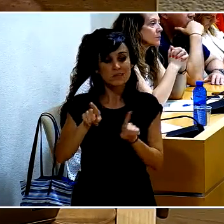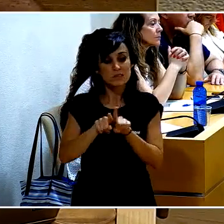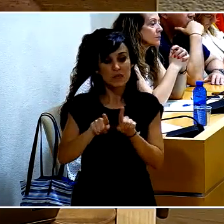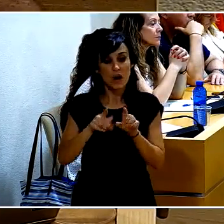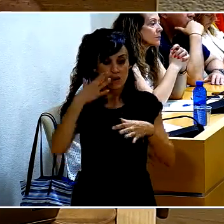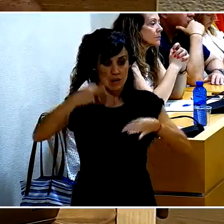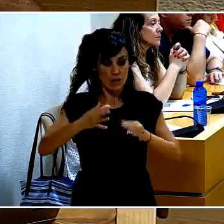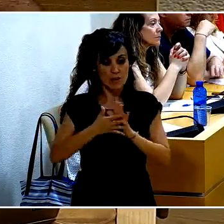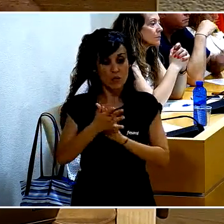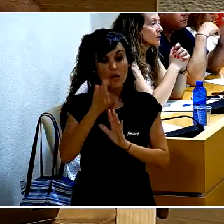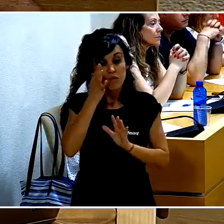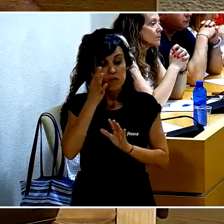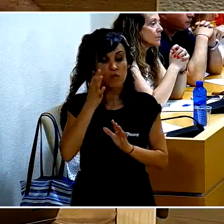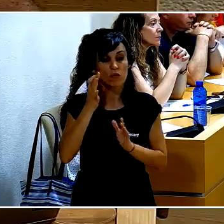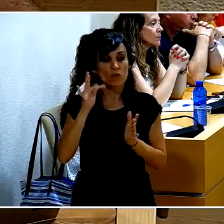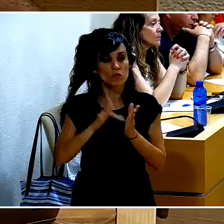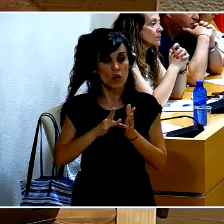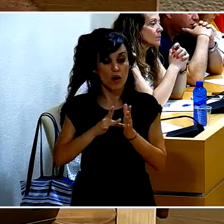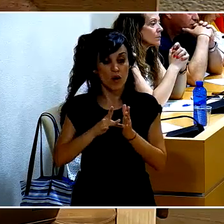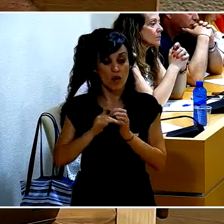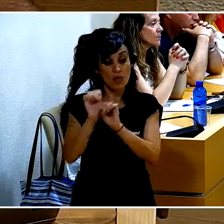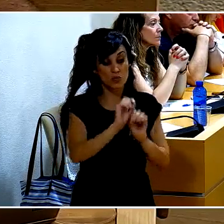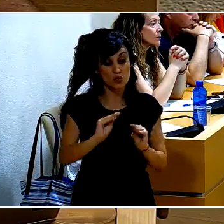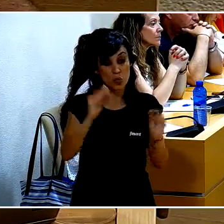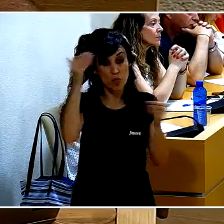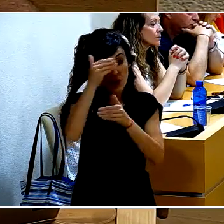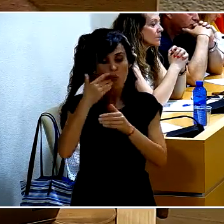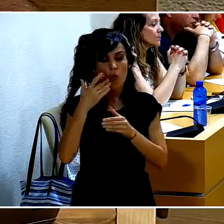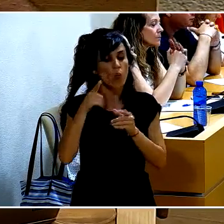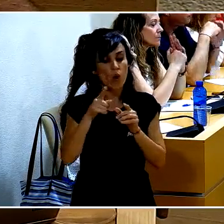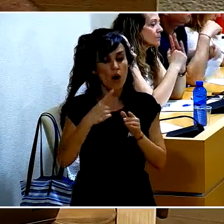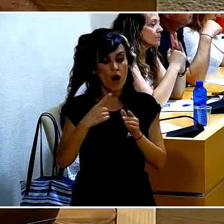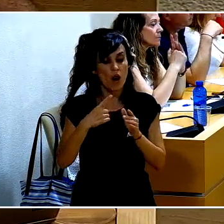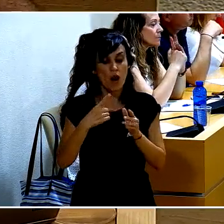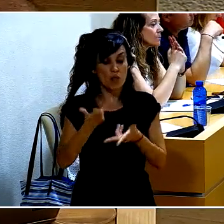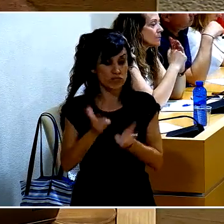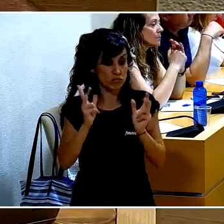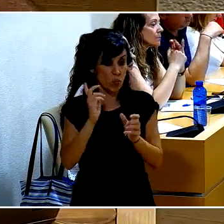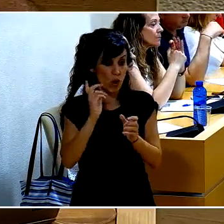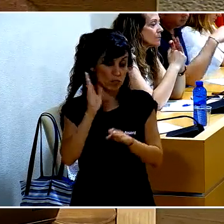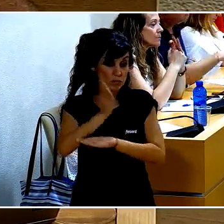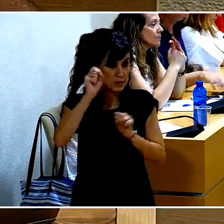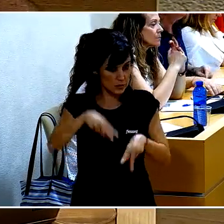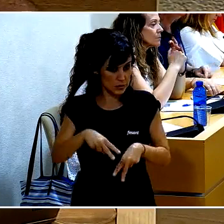impunes als centres de detenció del Marroc i el Sàhara Occidental. També diu, estic entrecomillant, ho diu en aquesta